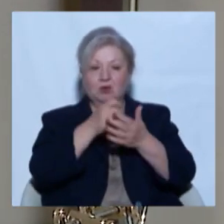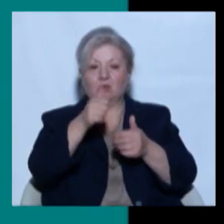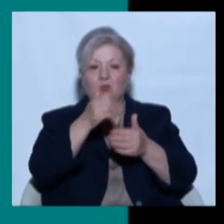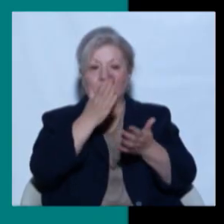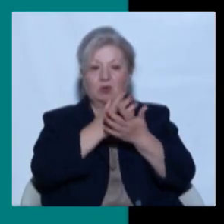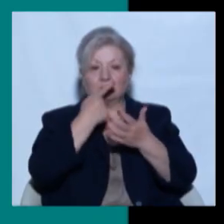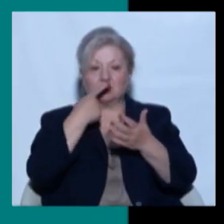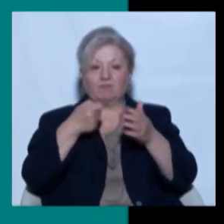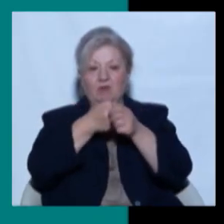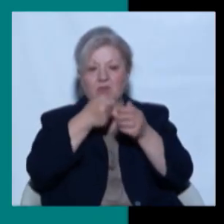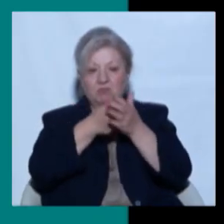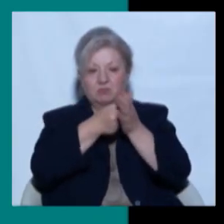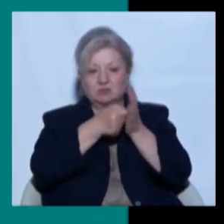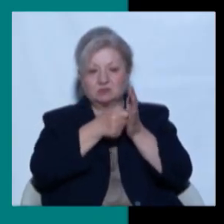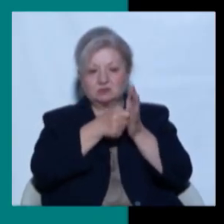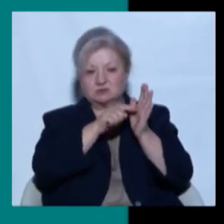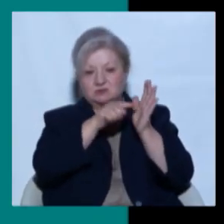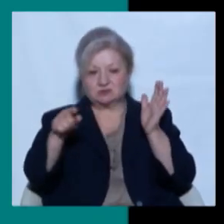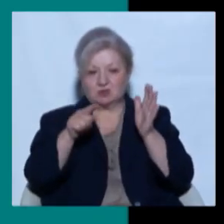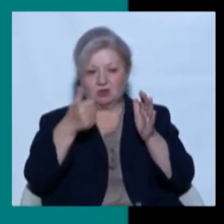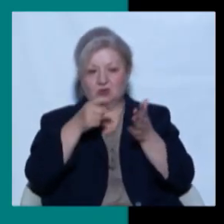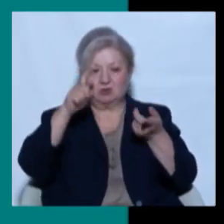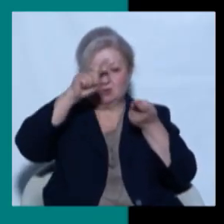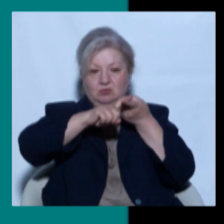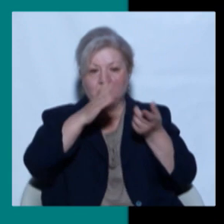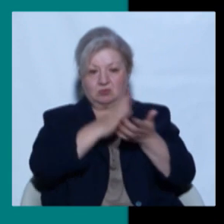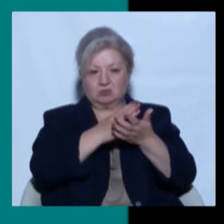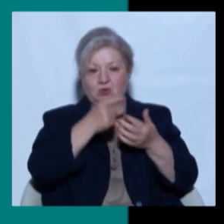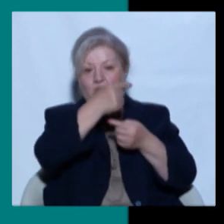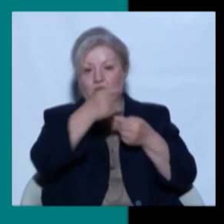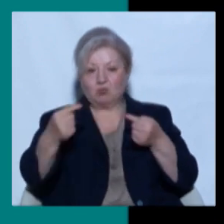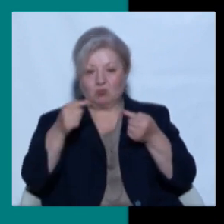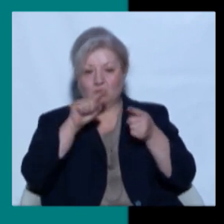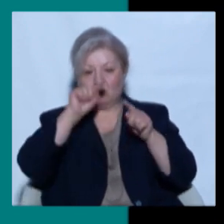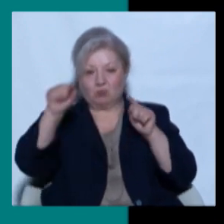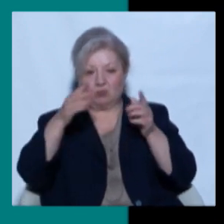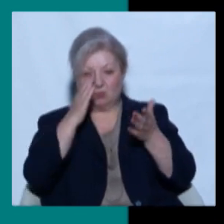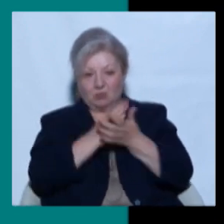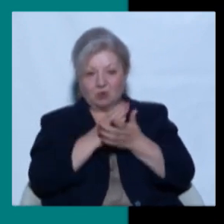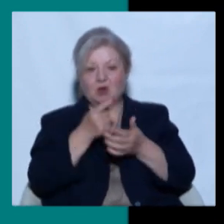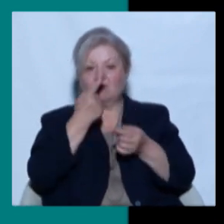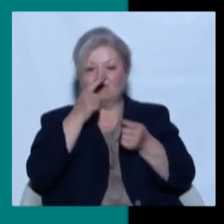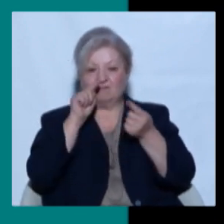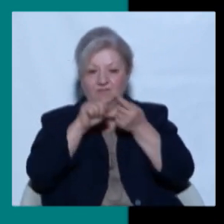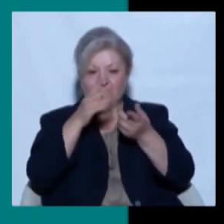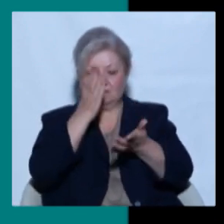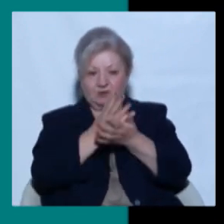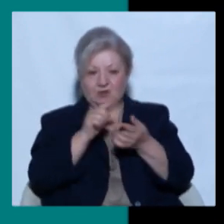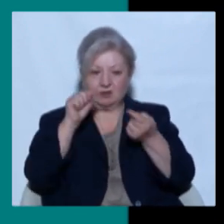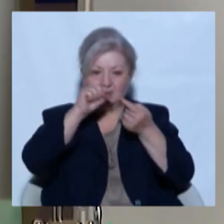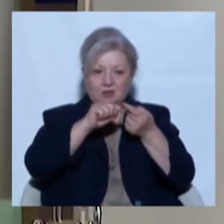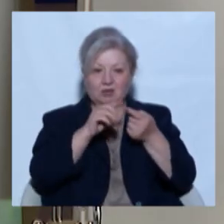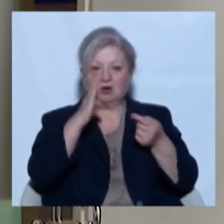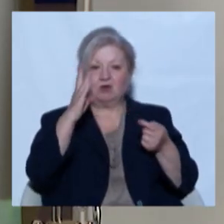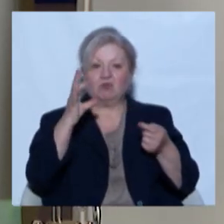მიერთებული. უარყოფითი ბოლო არის ამ ცვლადი წინაღობის ერთ-ერთ ბოლოზე და ამავე წერტილში მიერთებულია